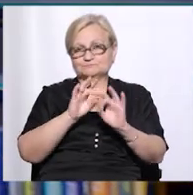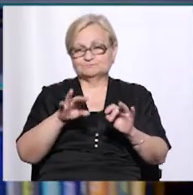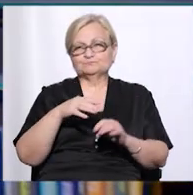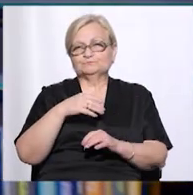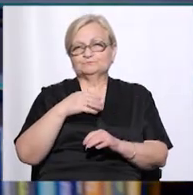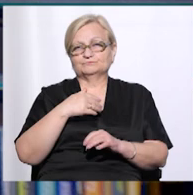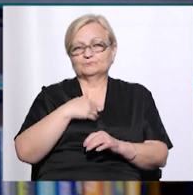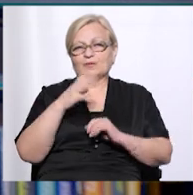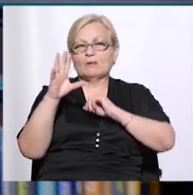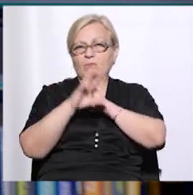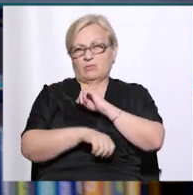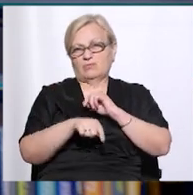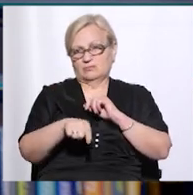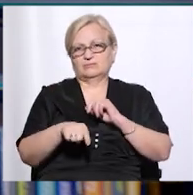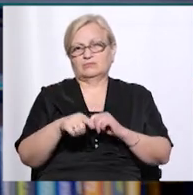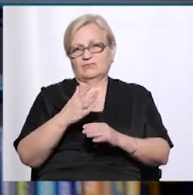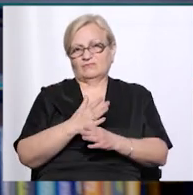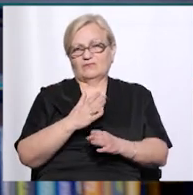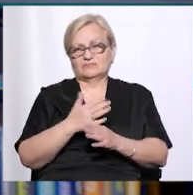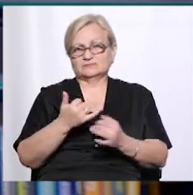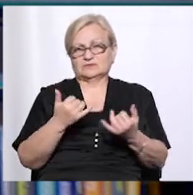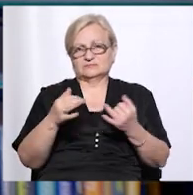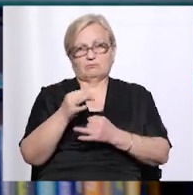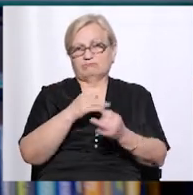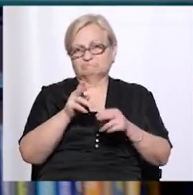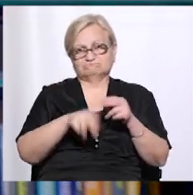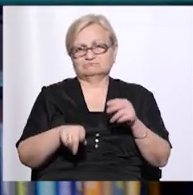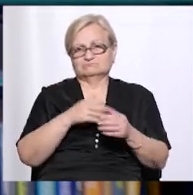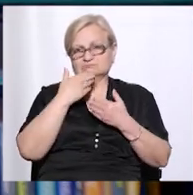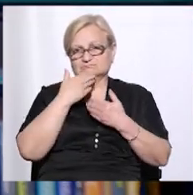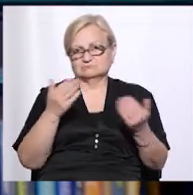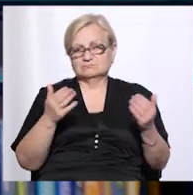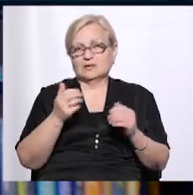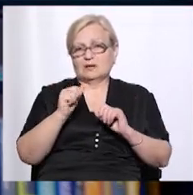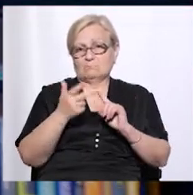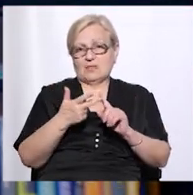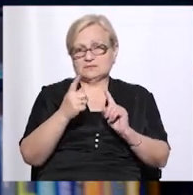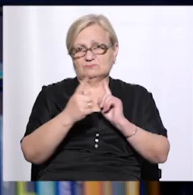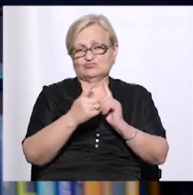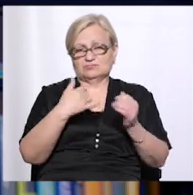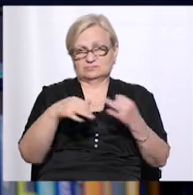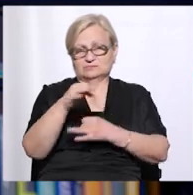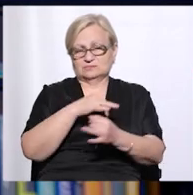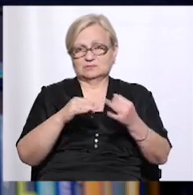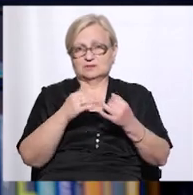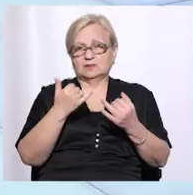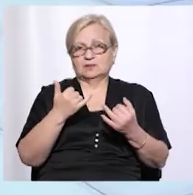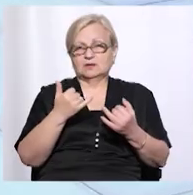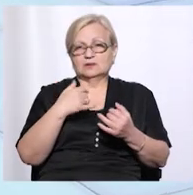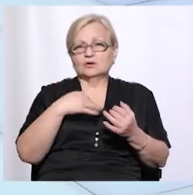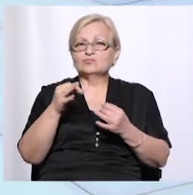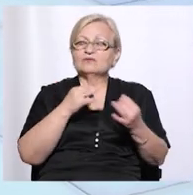ჩვენ ბოლო საუბარი გვაქვს ამ რომანზე, მესამე შეხვედრას ვუთმობთ და დღეს ალბათ